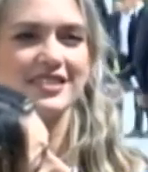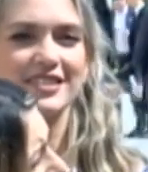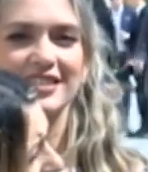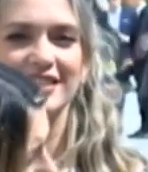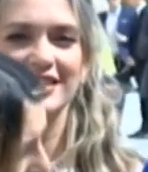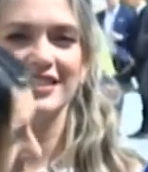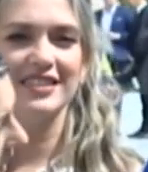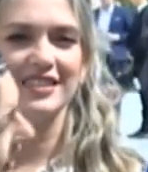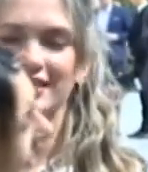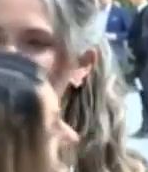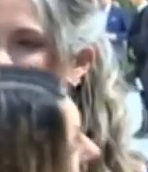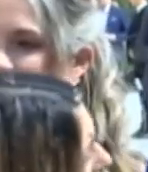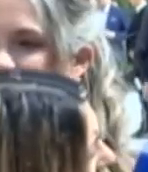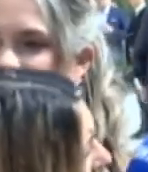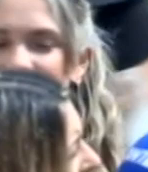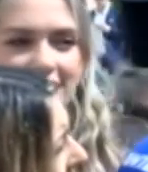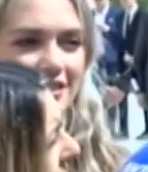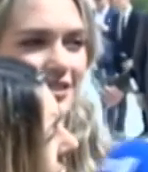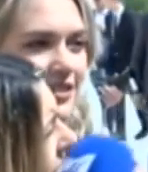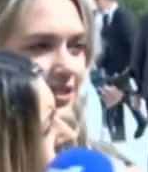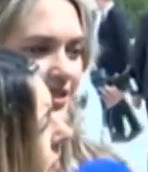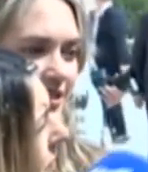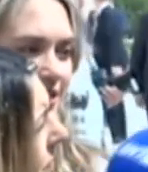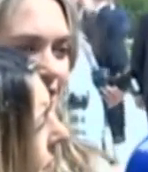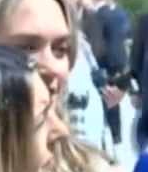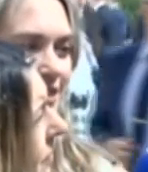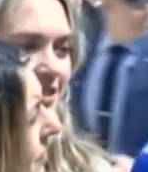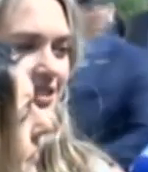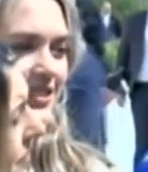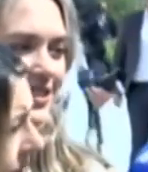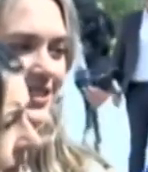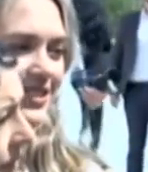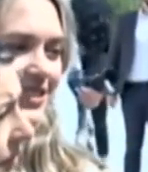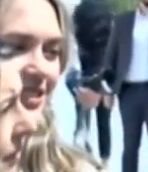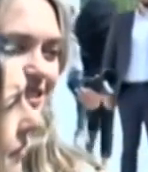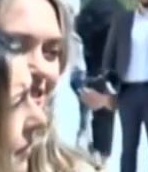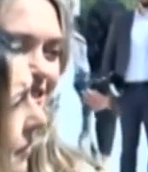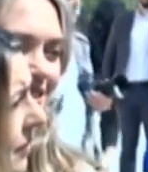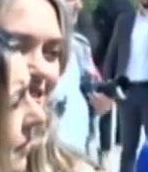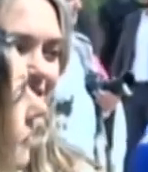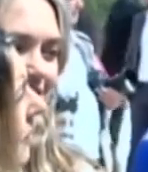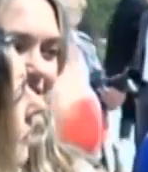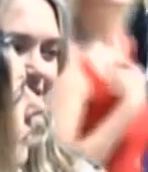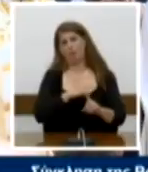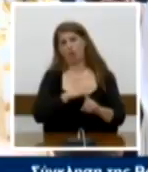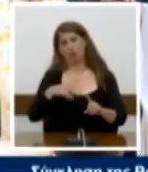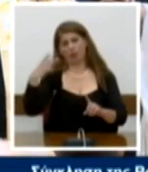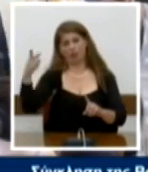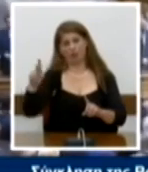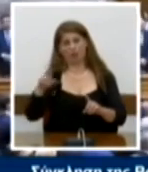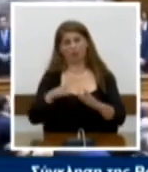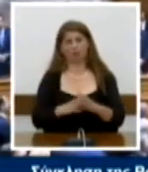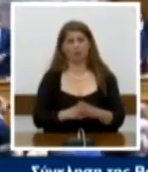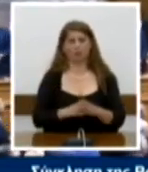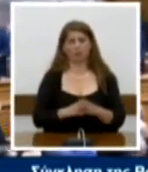κυρίαρχα συναισθήματα. Βεβαίως ένα μεγάλο ευχαριστώ για όλους όσοι με επέλεξαν και από εδώ και πέρα πολλή δουλειά. Η